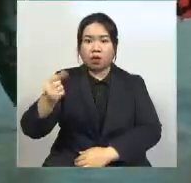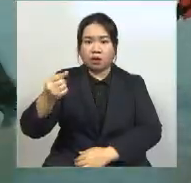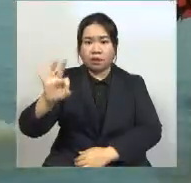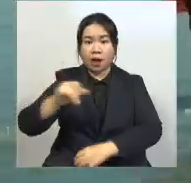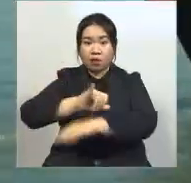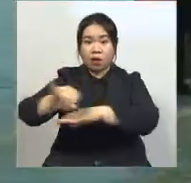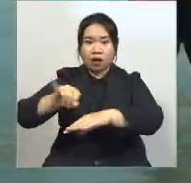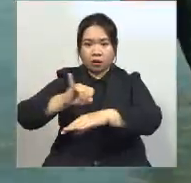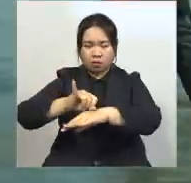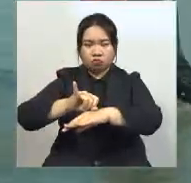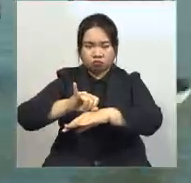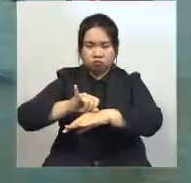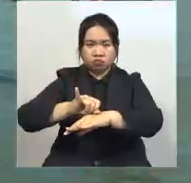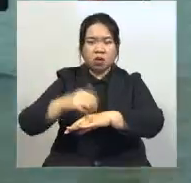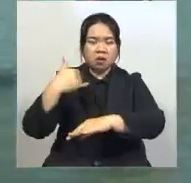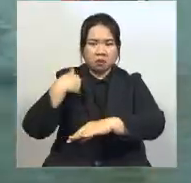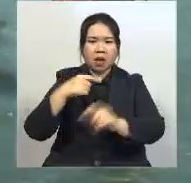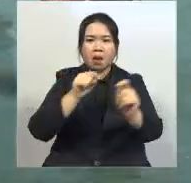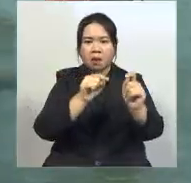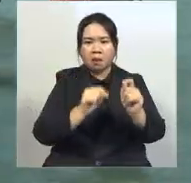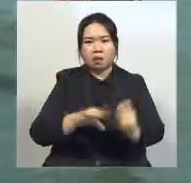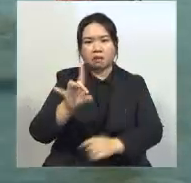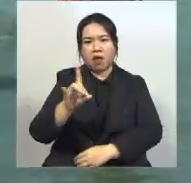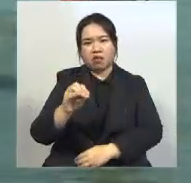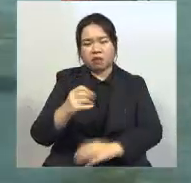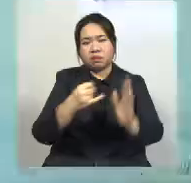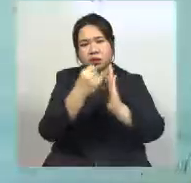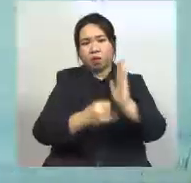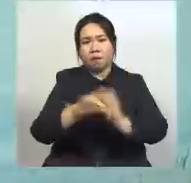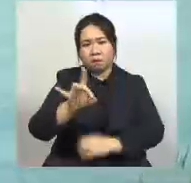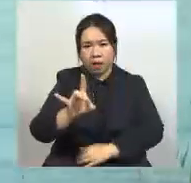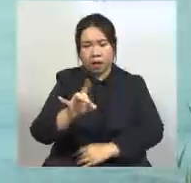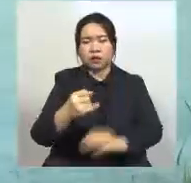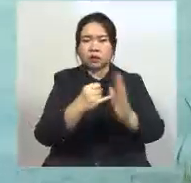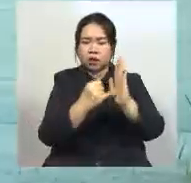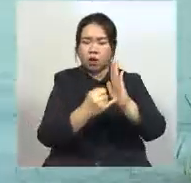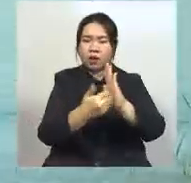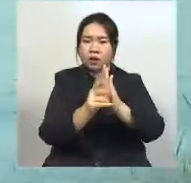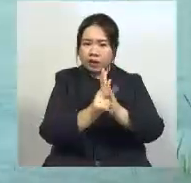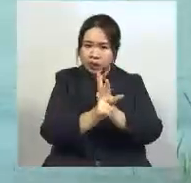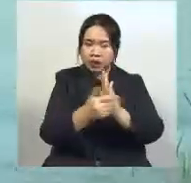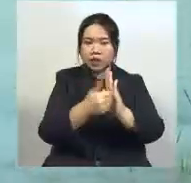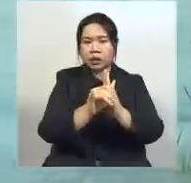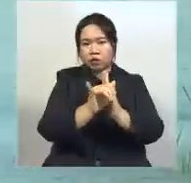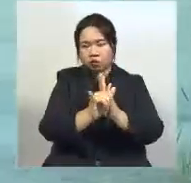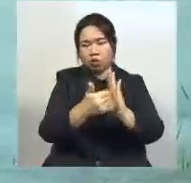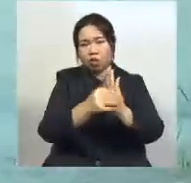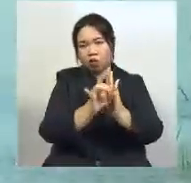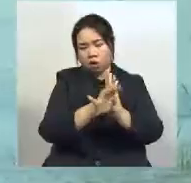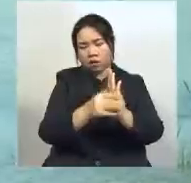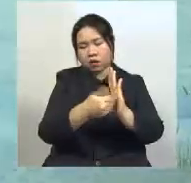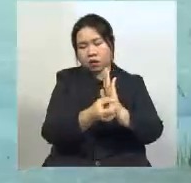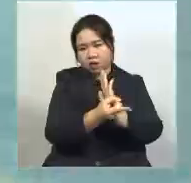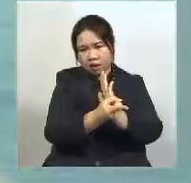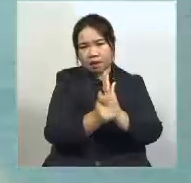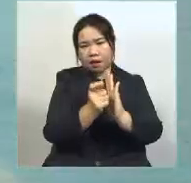1,479,519 ไร่นะคะมีจำนวน80อำเภอในพื้นที่8จังหวัดได้แก่จังหวัดกาฬสินธุ์ยโสธร101ศรีสะเก